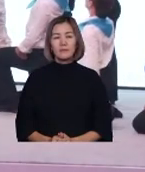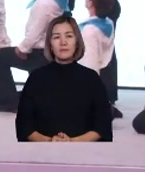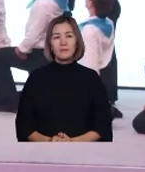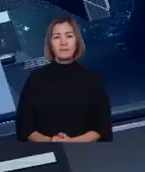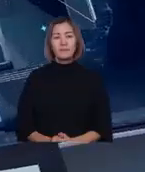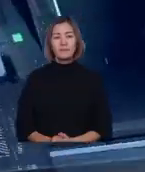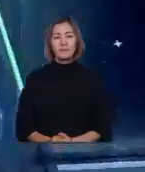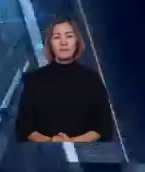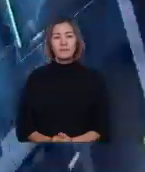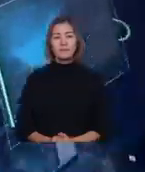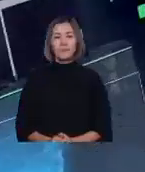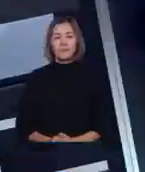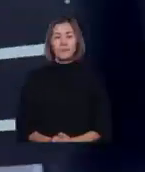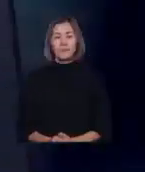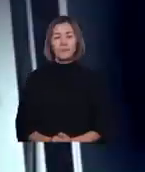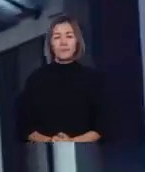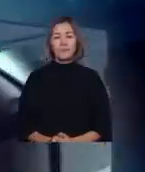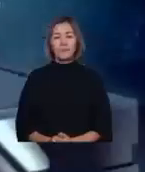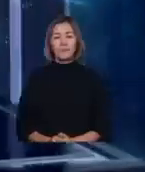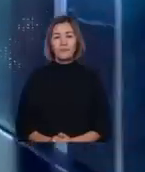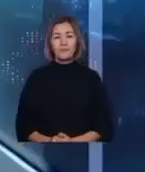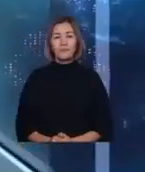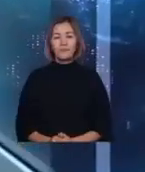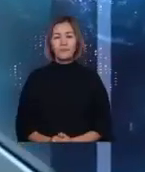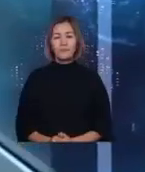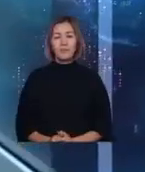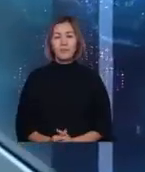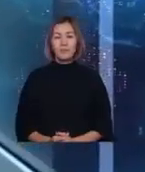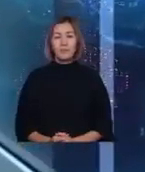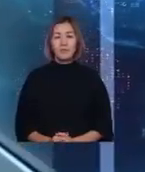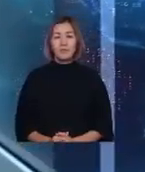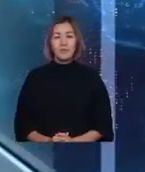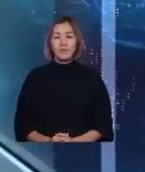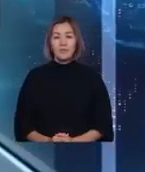Айслу Жандосова, Камила Тынштайбек, Жан Кенжебай, телеканал ЖТСУ, Кунаев.